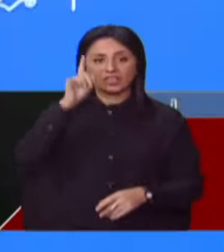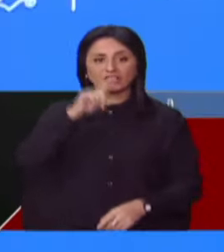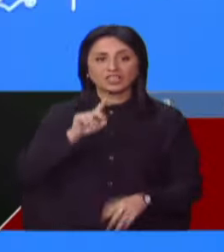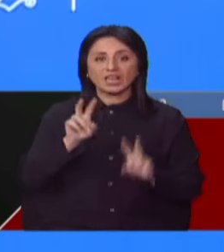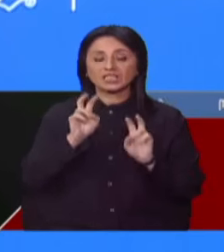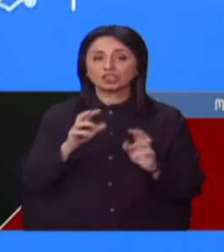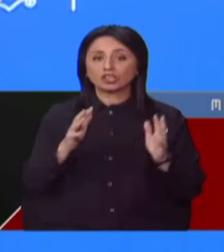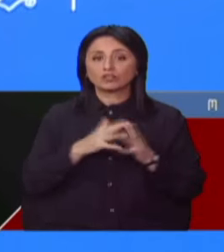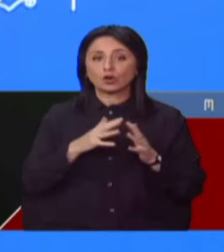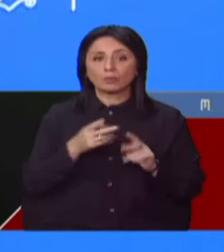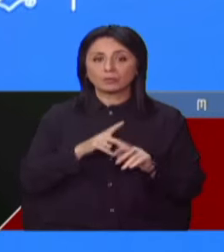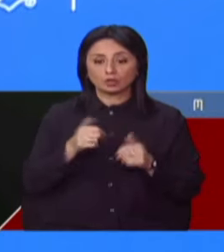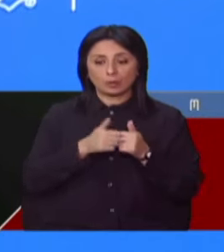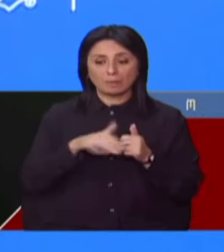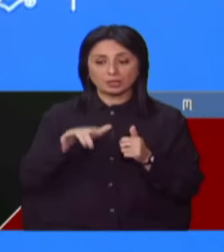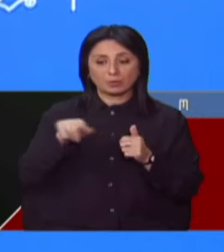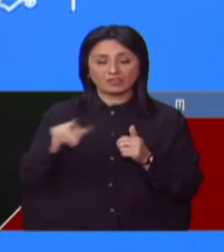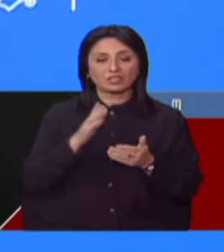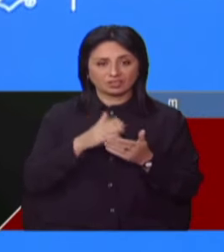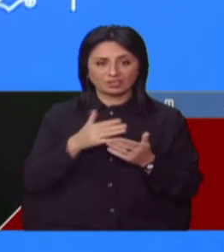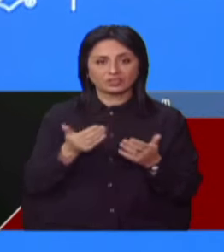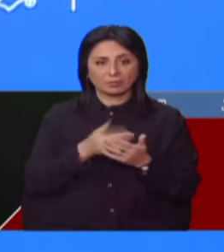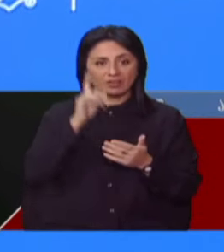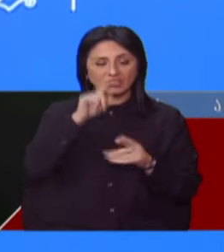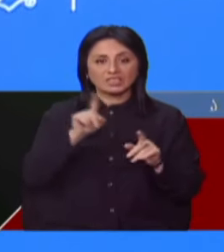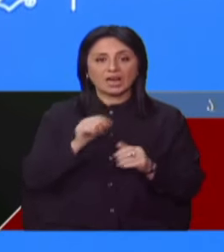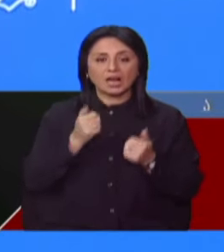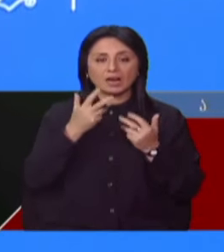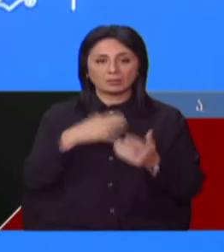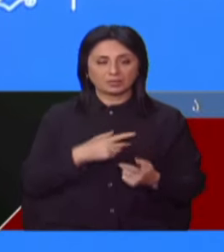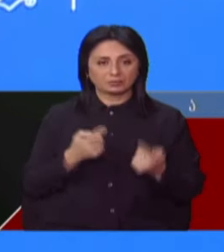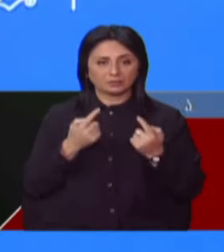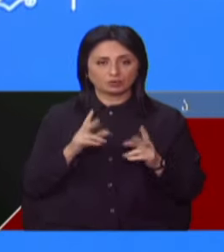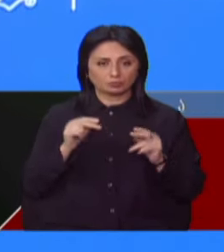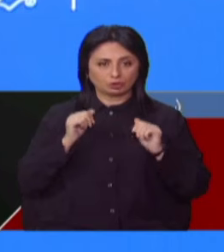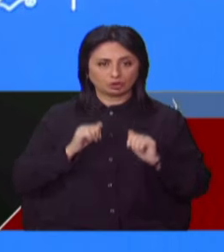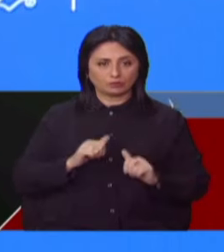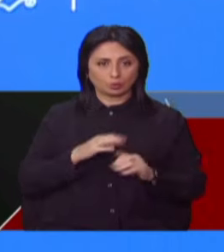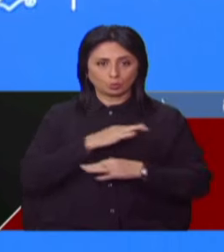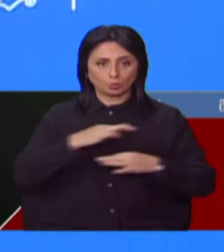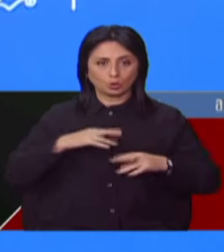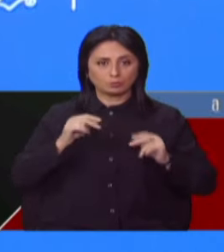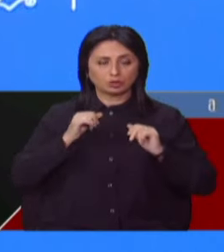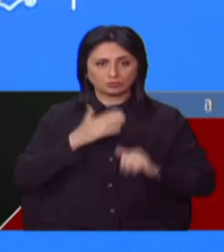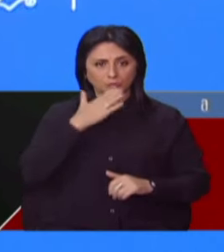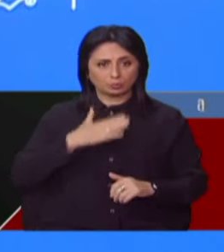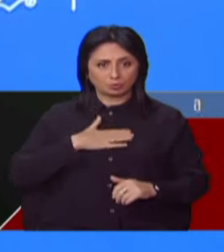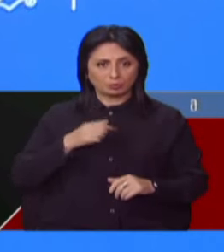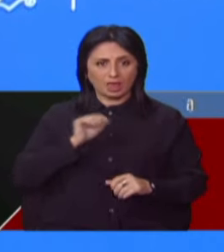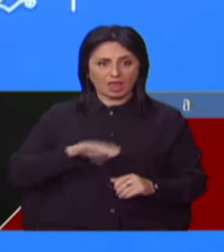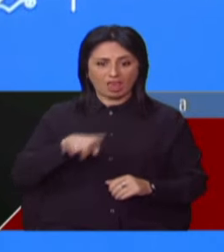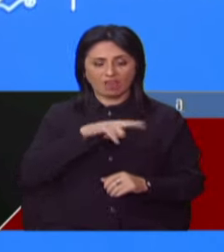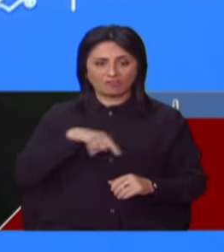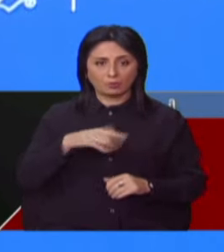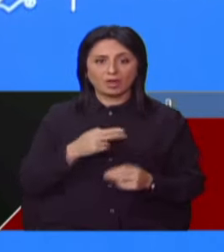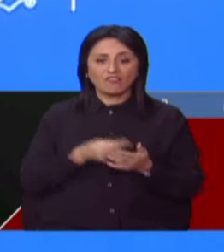რას ნიშნავს ომი, იმიტომ რომ მეზობელ ქვეყანაში ხდება ეს ამბავი. ვიცით ასევე რამდენად მნიშვნელოვანია მშვიდობა. უნგრეთი არის მშვიდობის მოყვარე ქვეყანა ევროპაში და